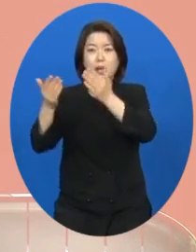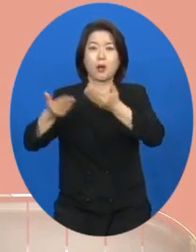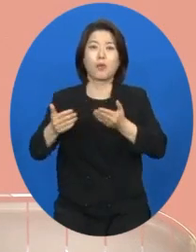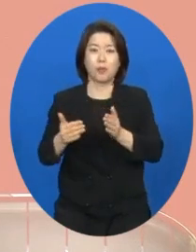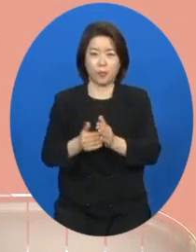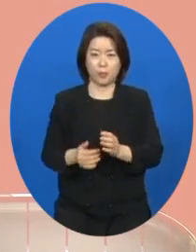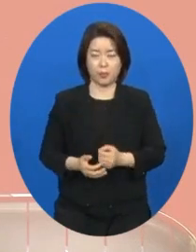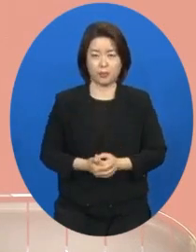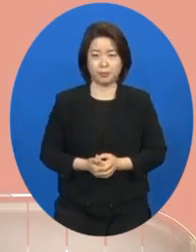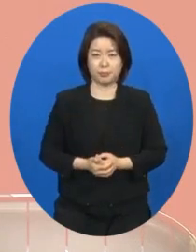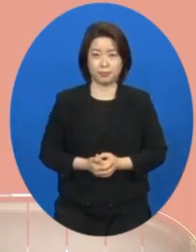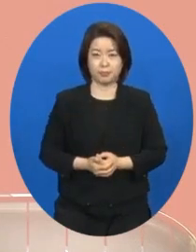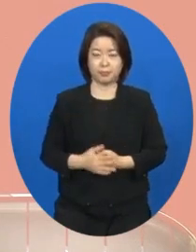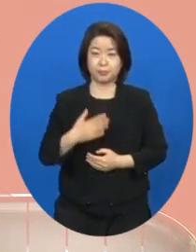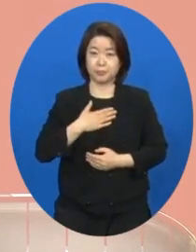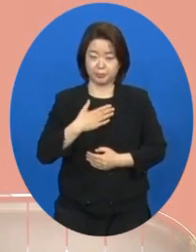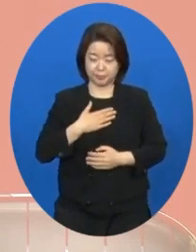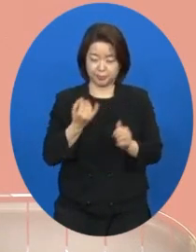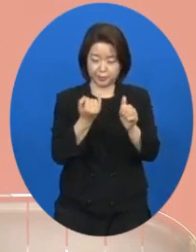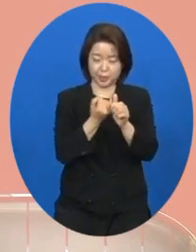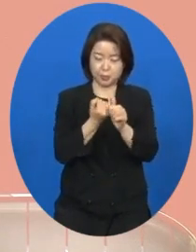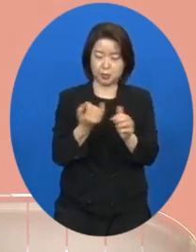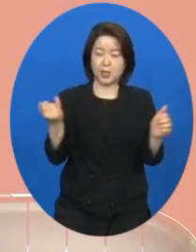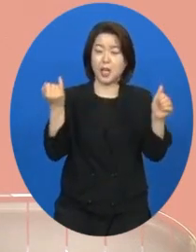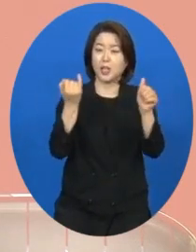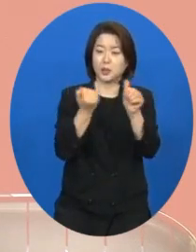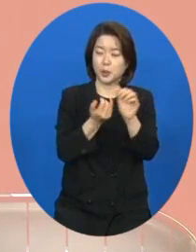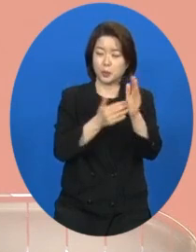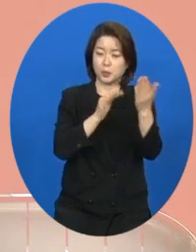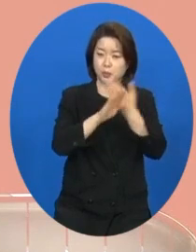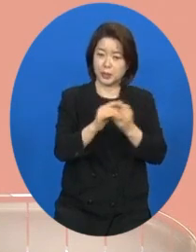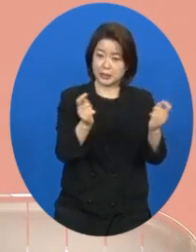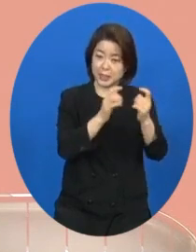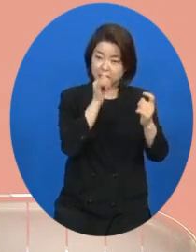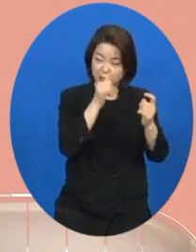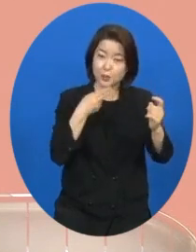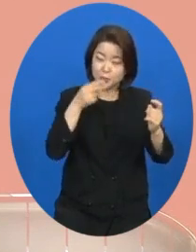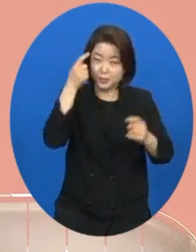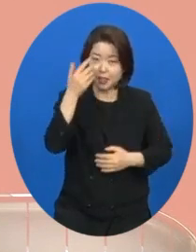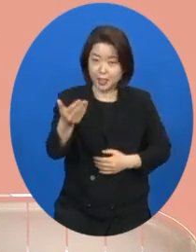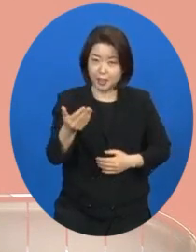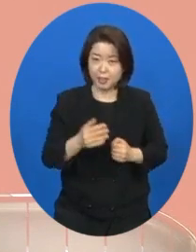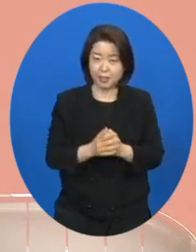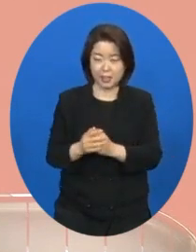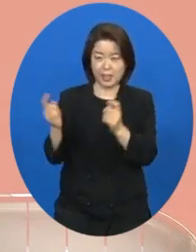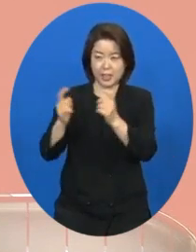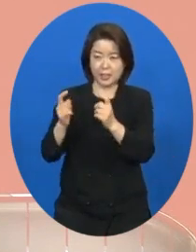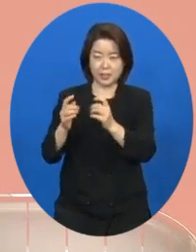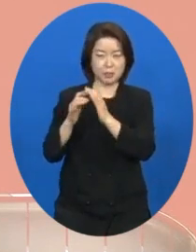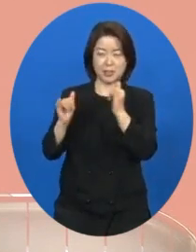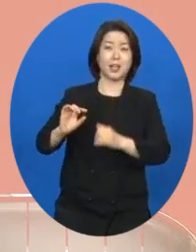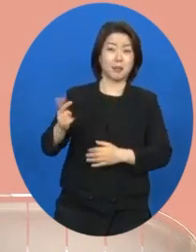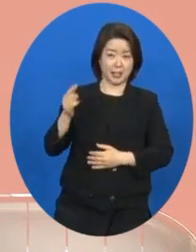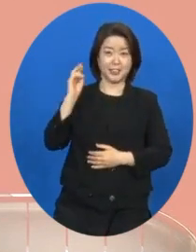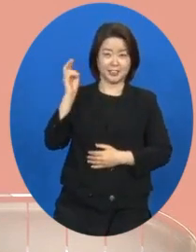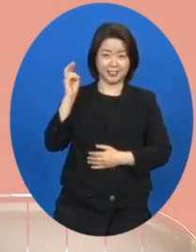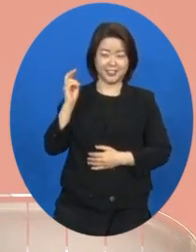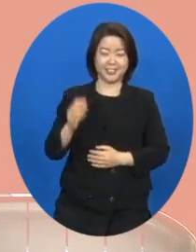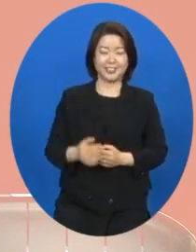저희 부부가 결혼하고 싸웠을까요? 안 싸웠을까요? 안 싸웠으면 사람도 아니죠.